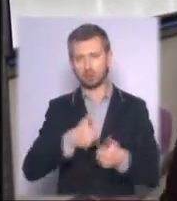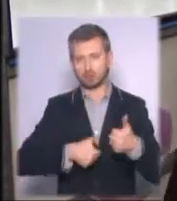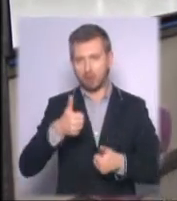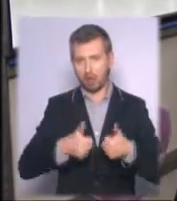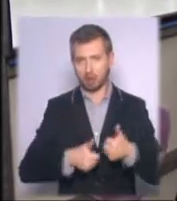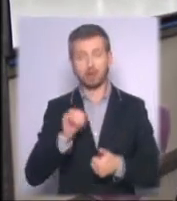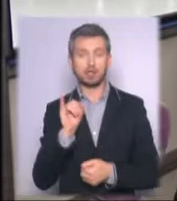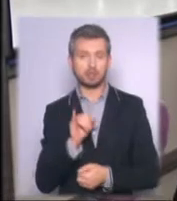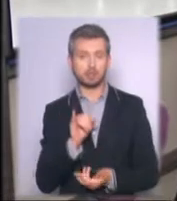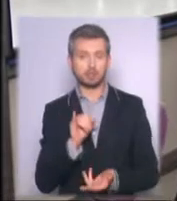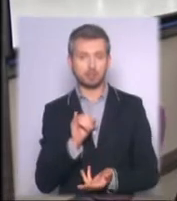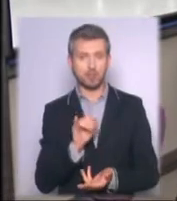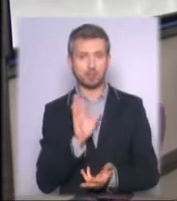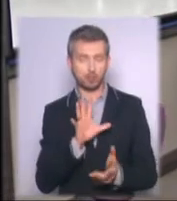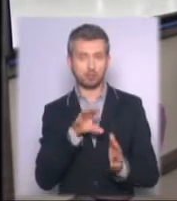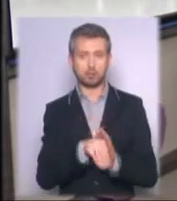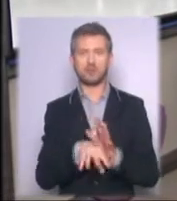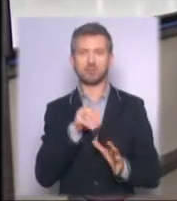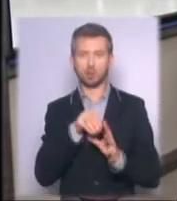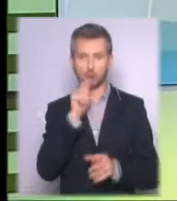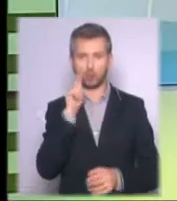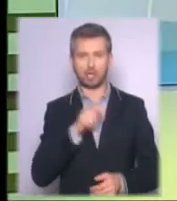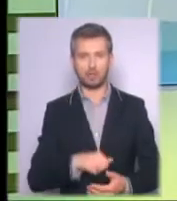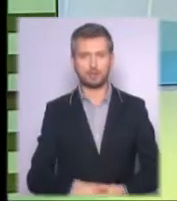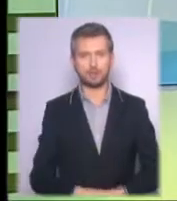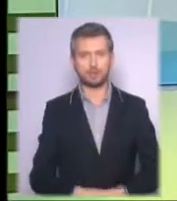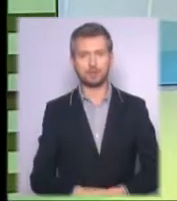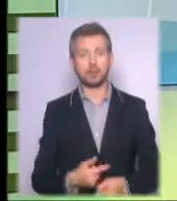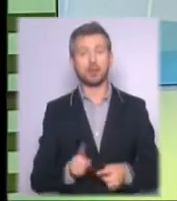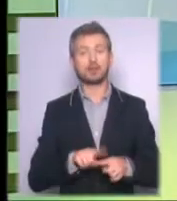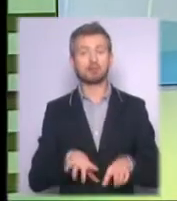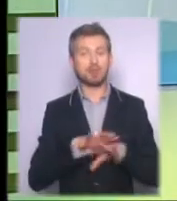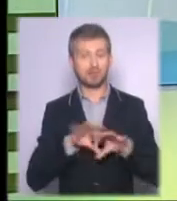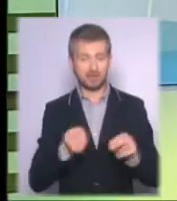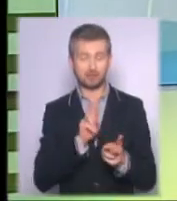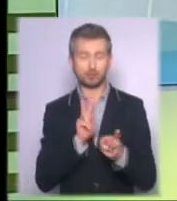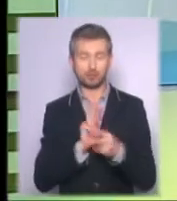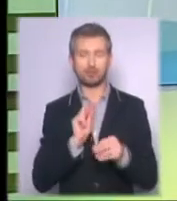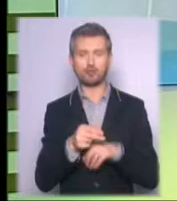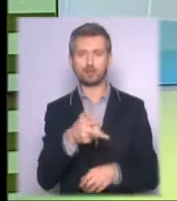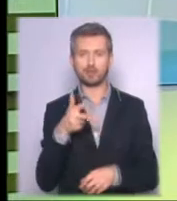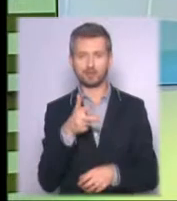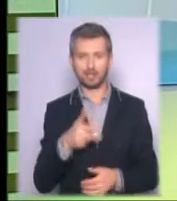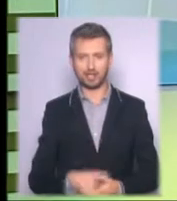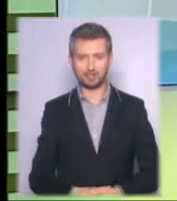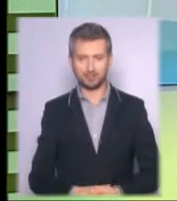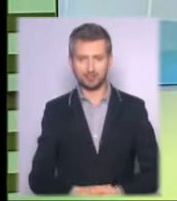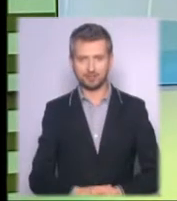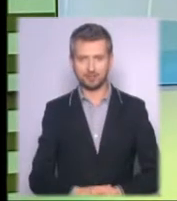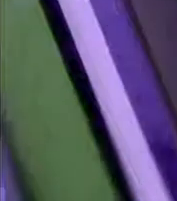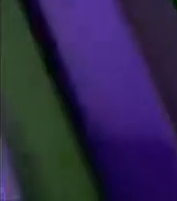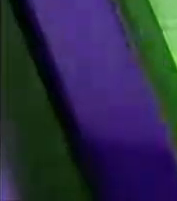і відповідно йти в збірну України. Це остання інформація у цьому випуску. До зустрічі!